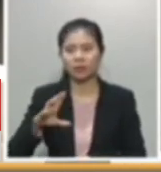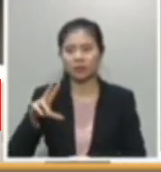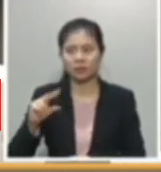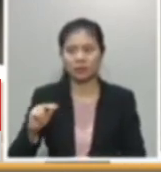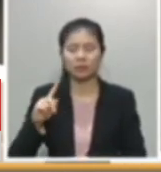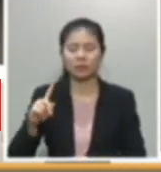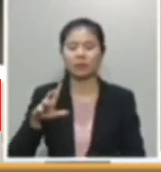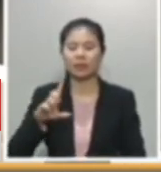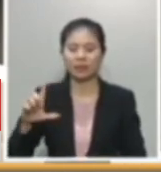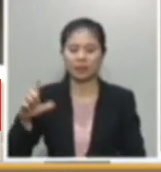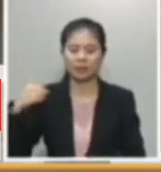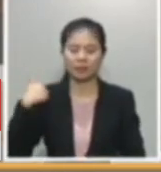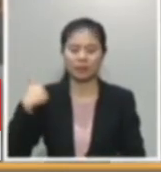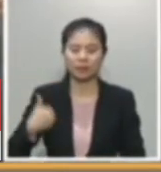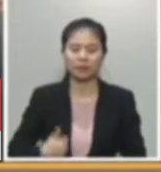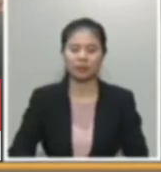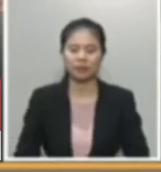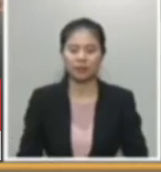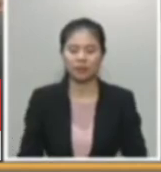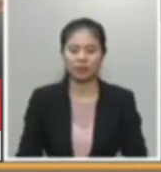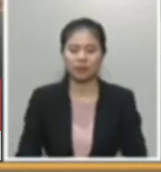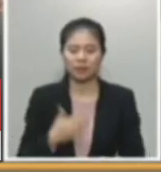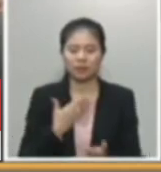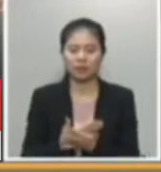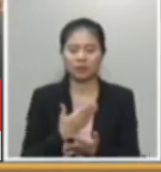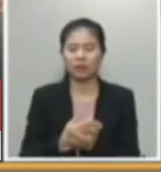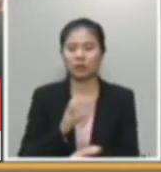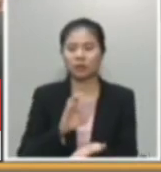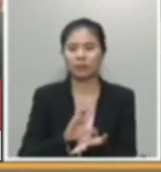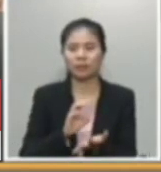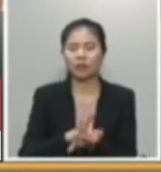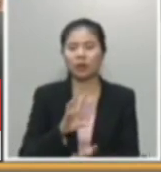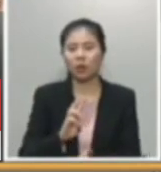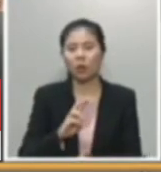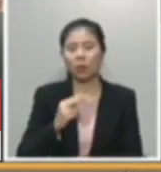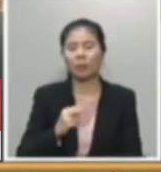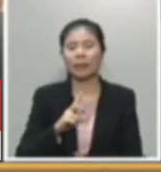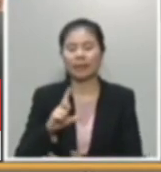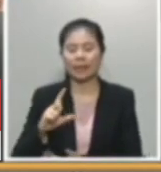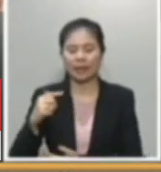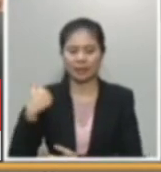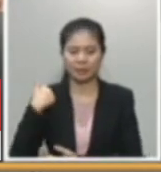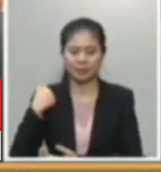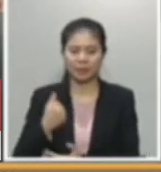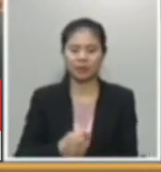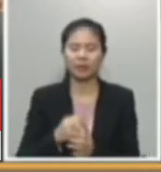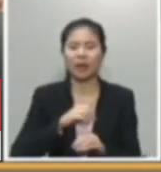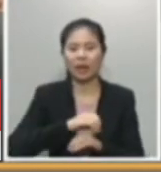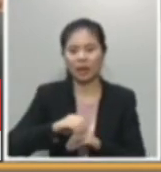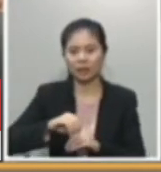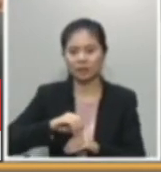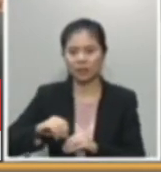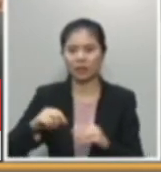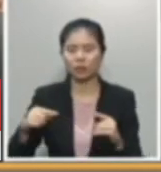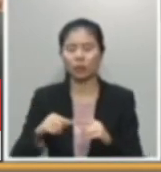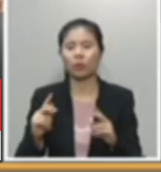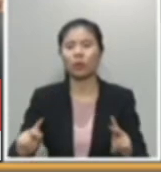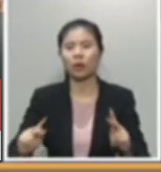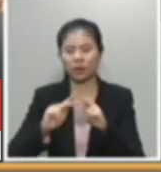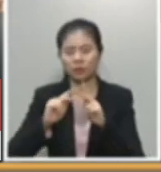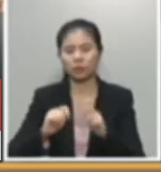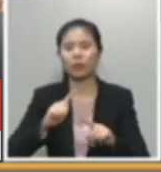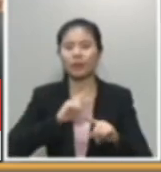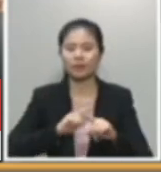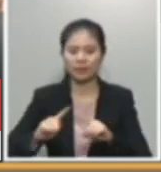59,431 ล้านบาทเงินงบประมาณเกือบ 60,000 ล้านบาทที่กระจายอยู่ตามกระทรวงทบวง